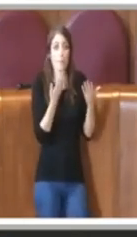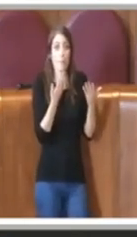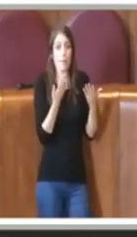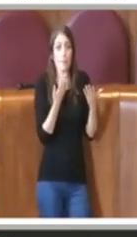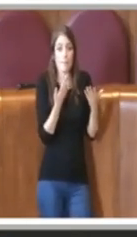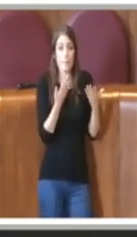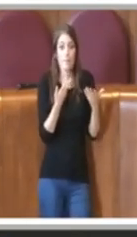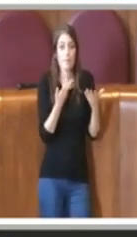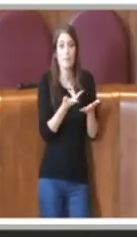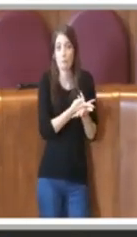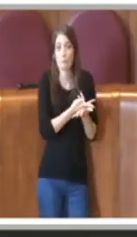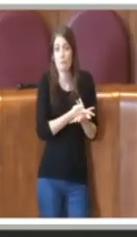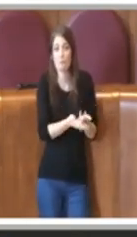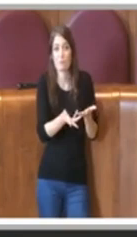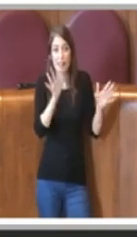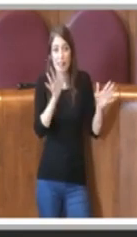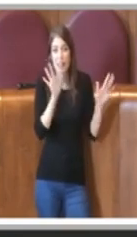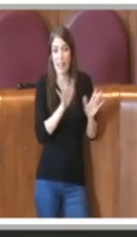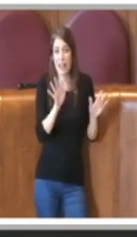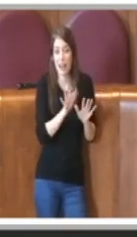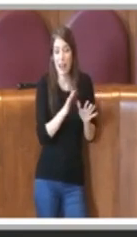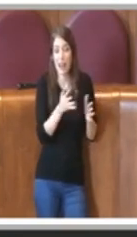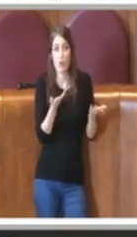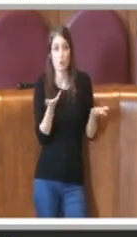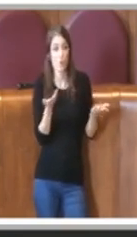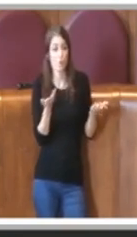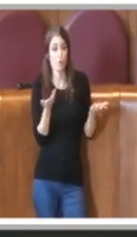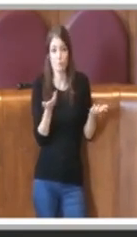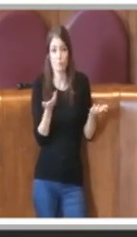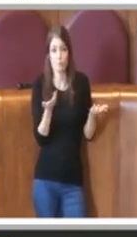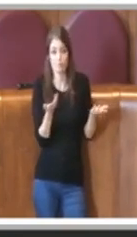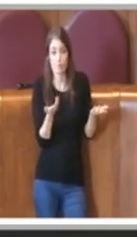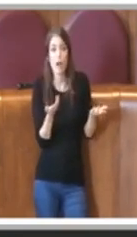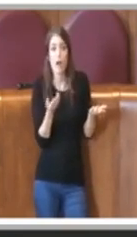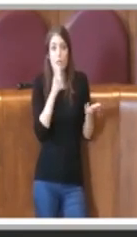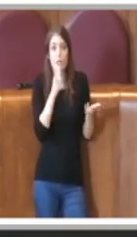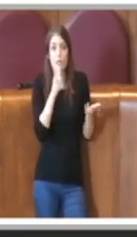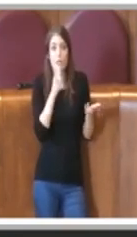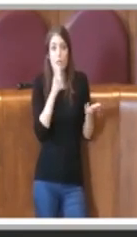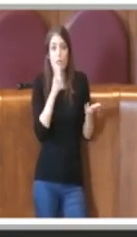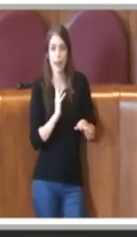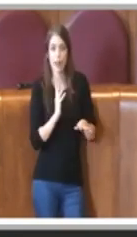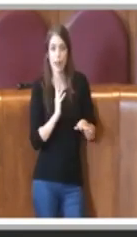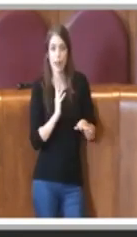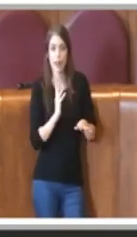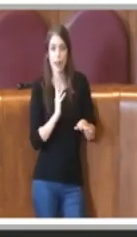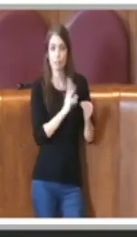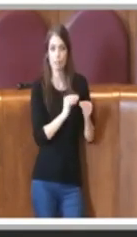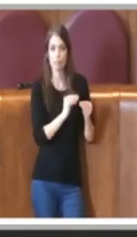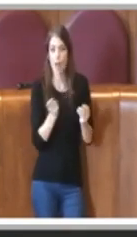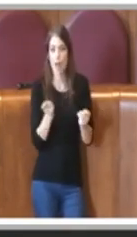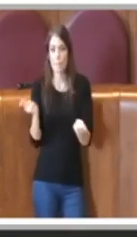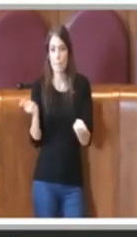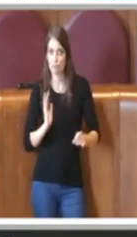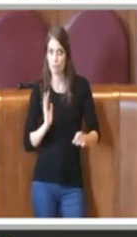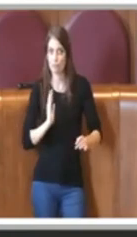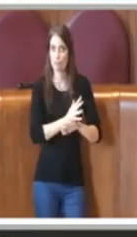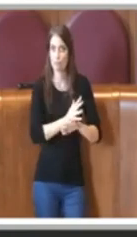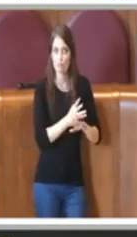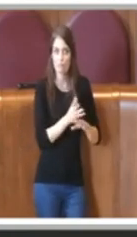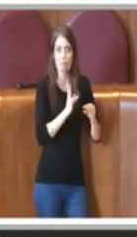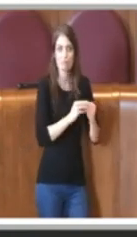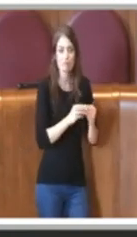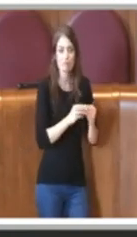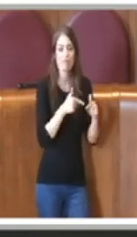in un degrado, e quindi ben venga che ci sia un'azione da parte dell'amministrazione di poterli invece